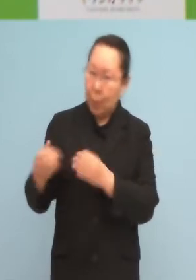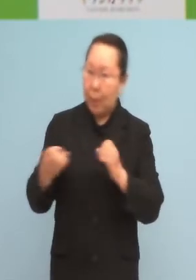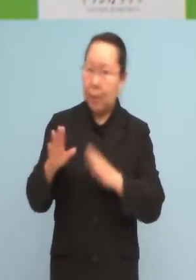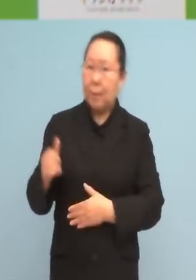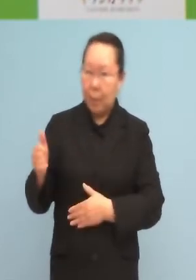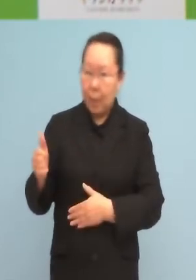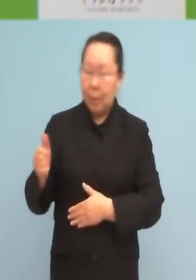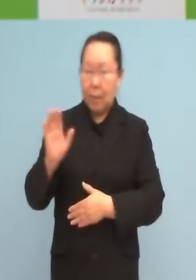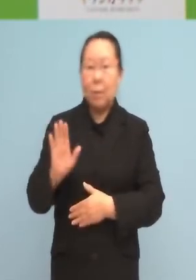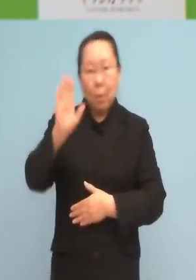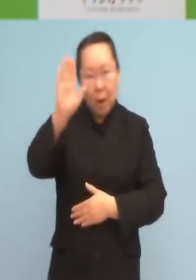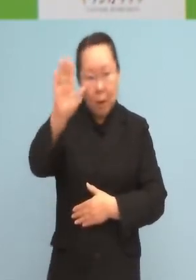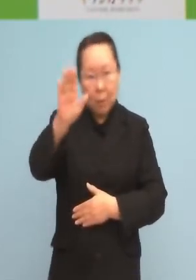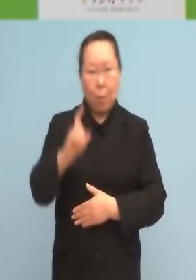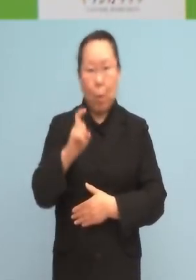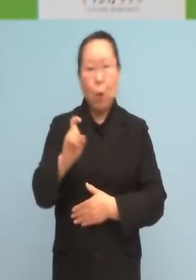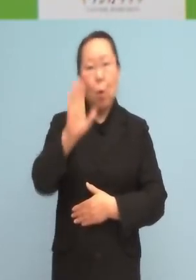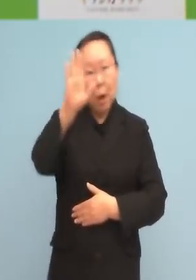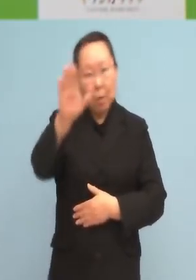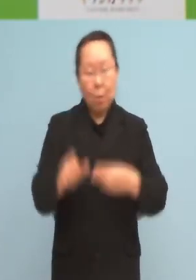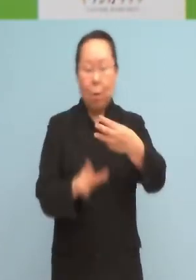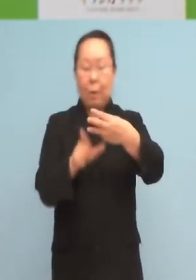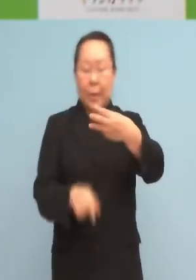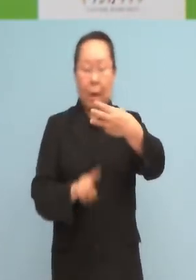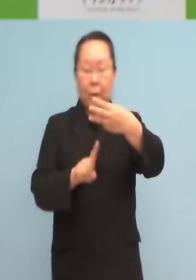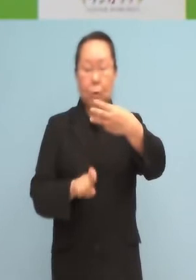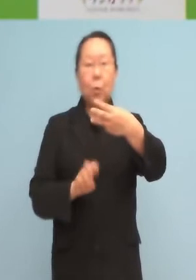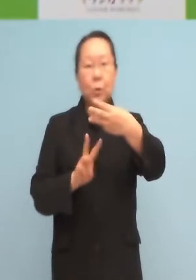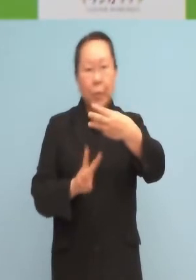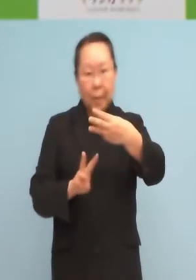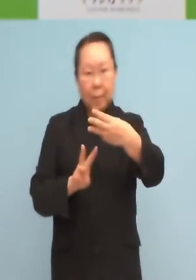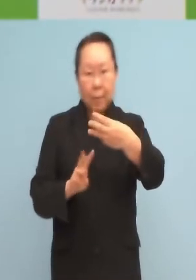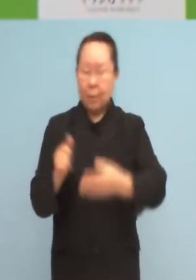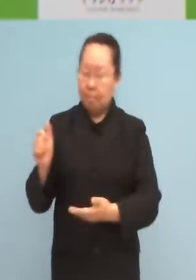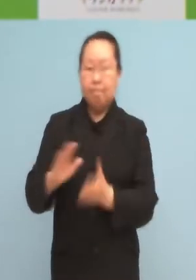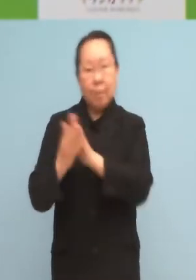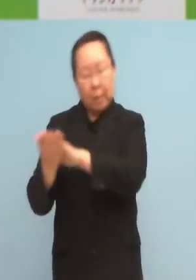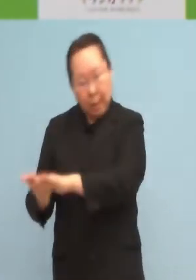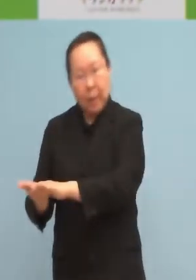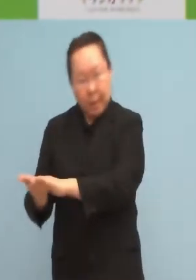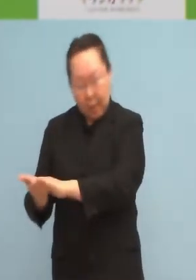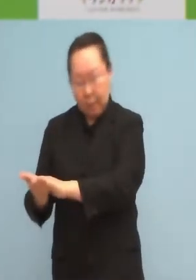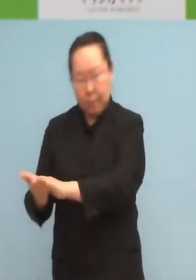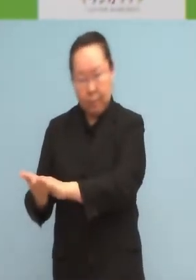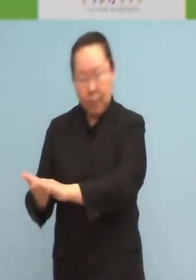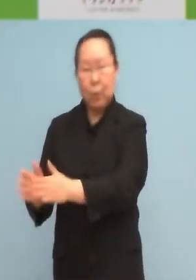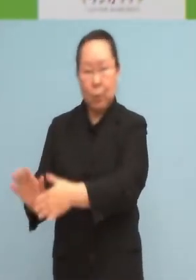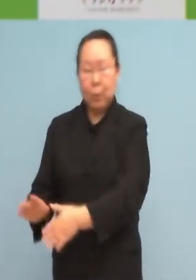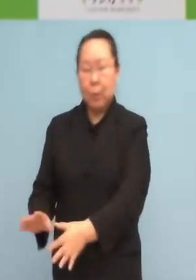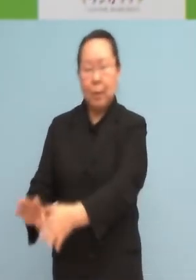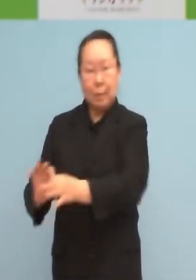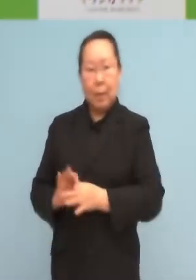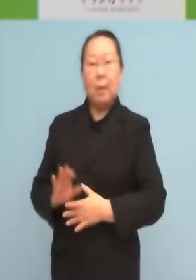直後の10日後の13日の、訃報ということで大変びっくりをし、ただ